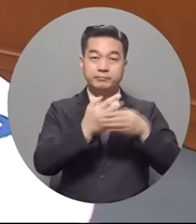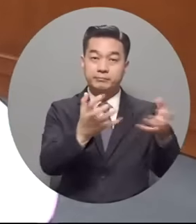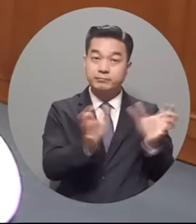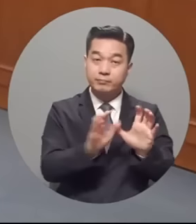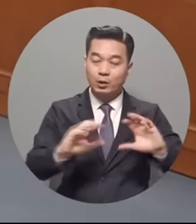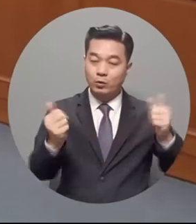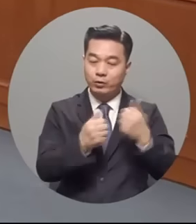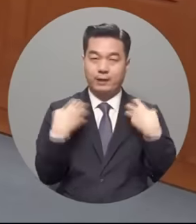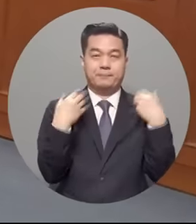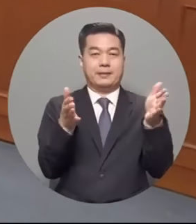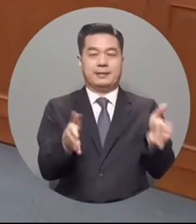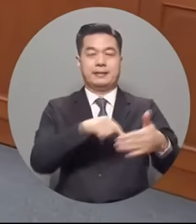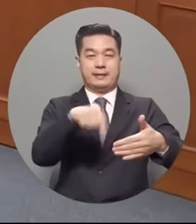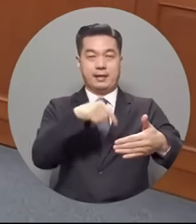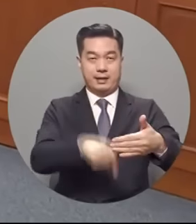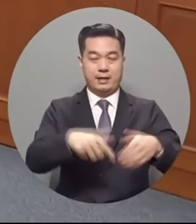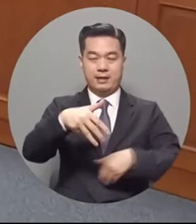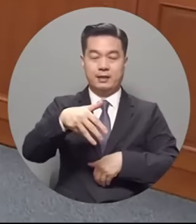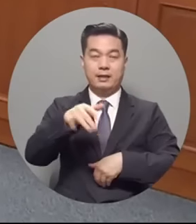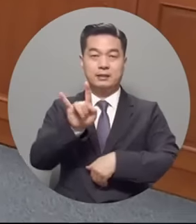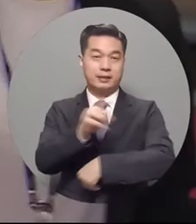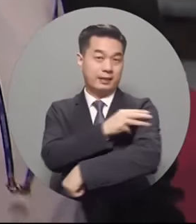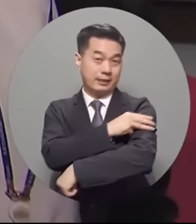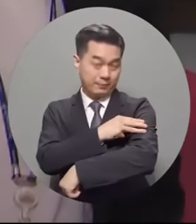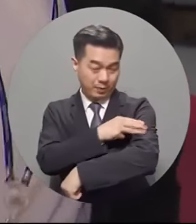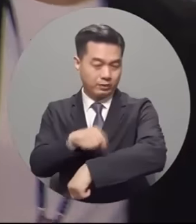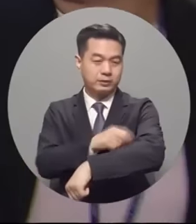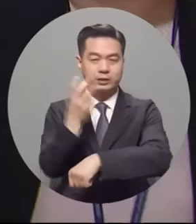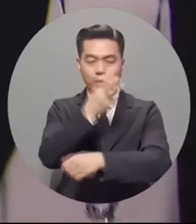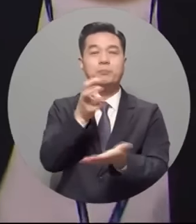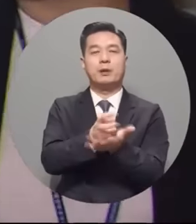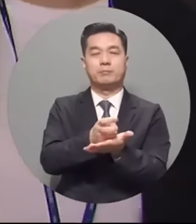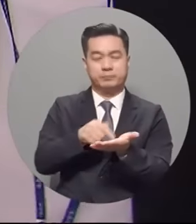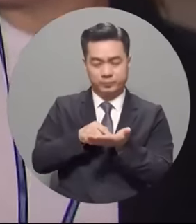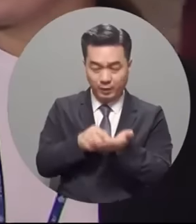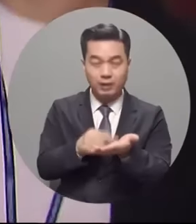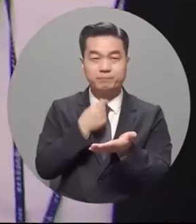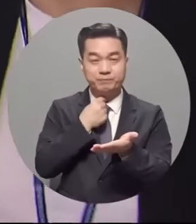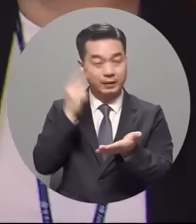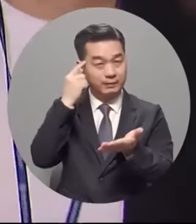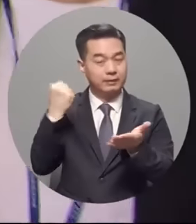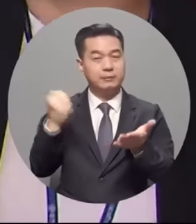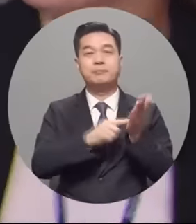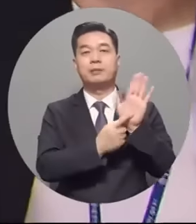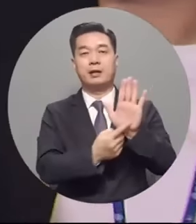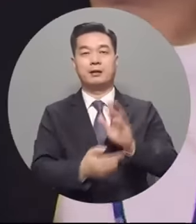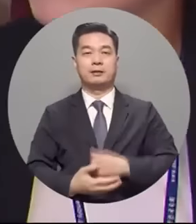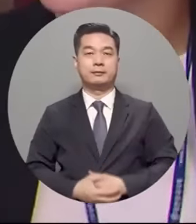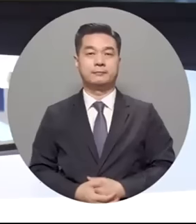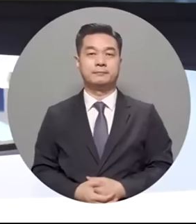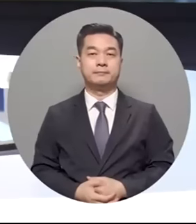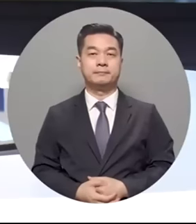임기 내 해병대 최상병 특검법을 처리하겠다는 의지를 더욱 강조했습니다. MBC 뉴스 김민영입니다.